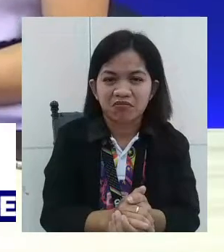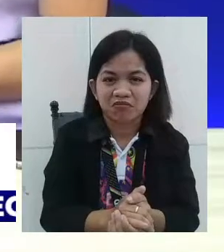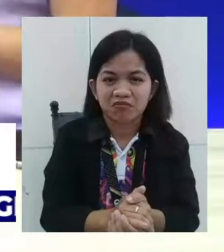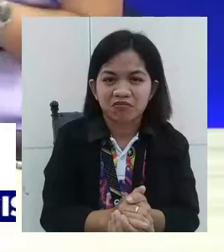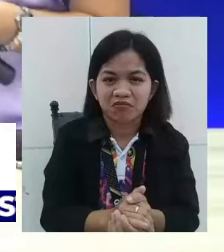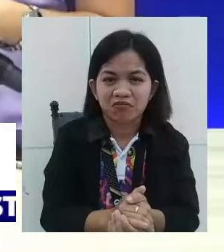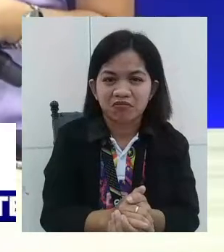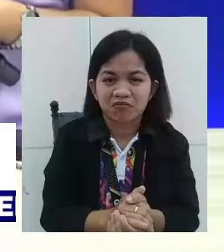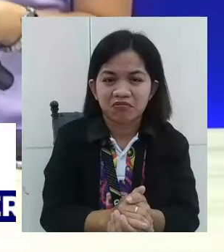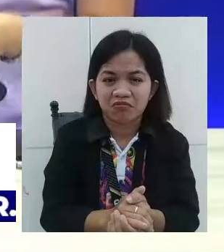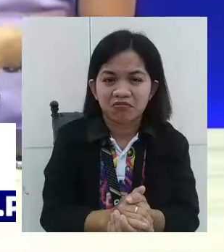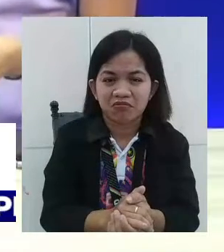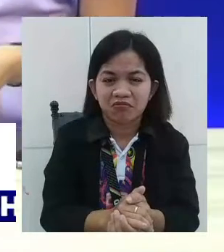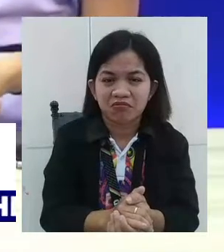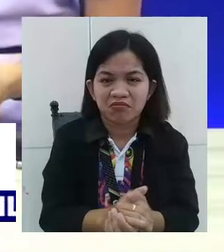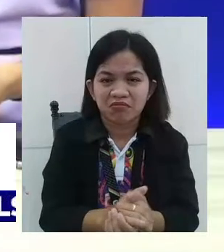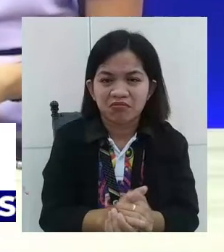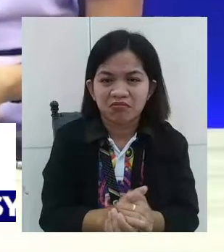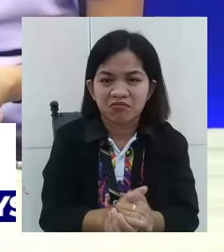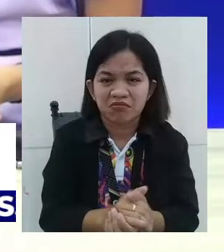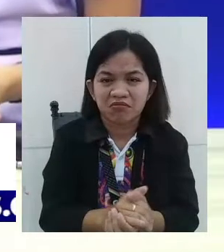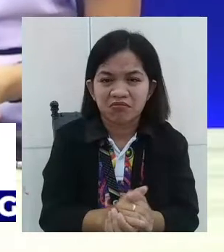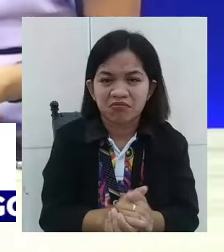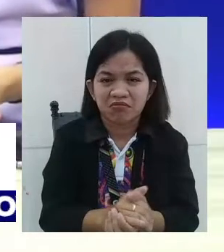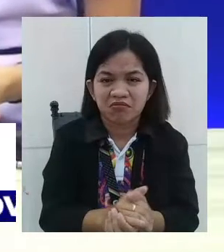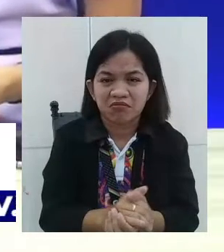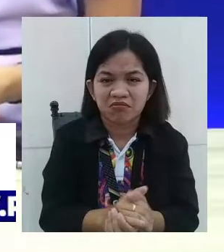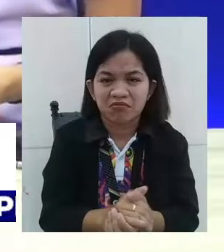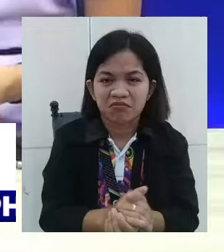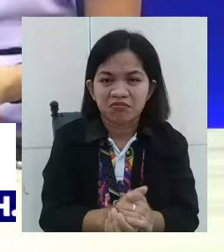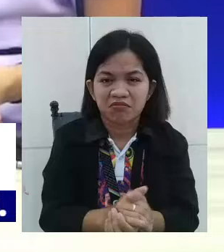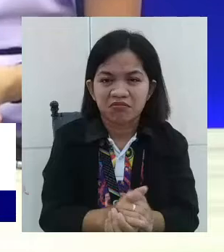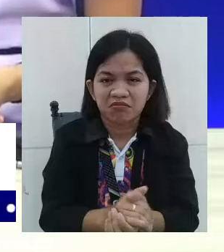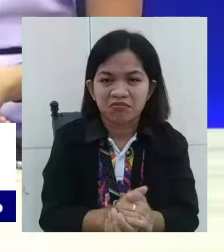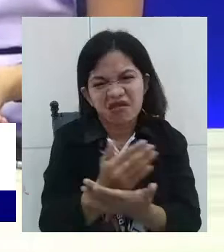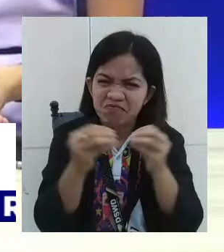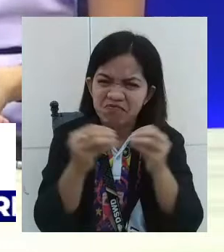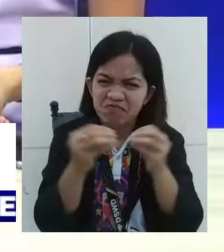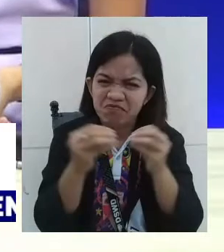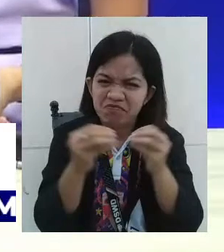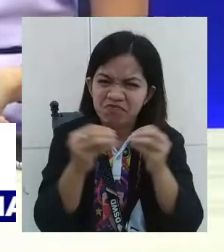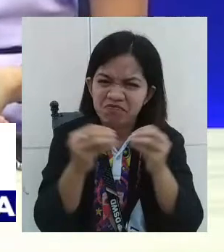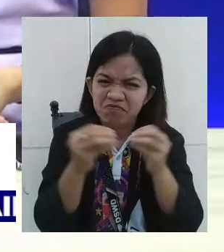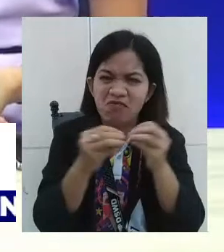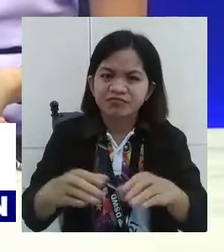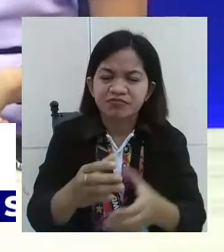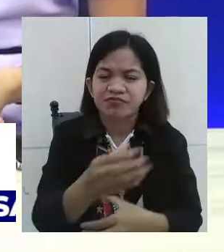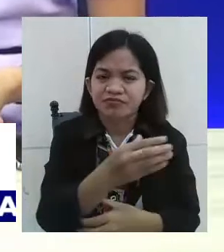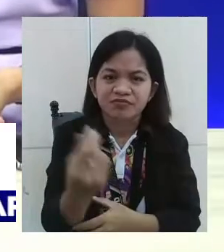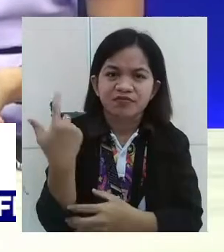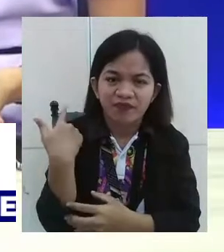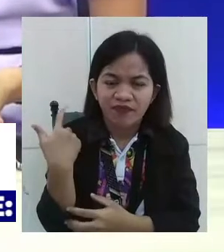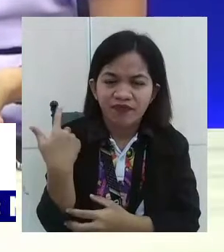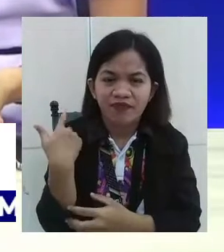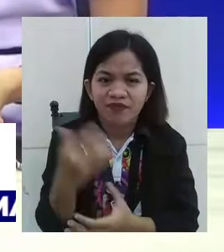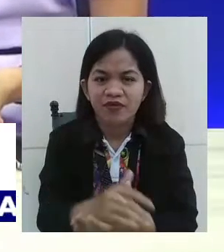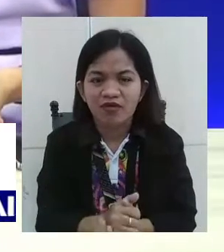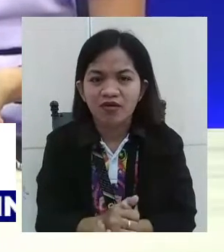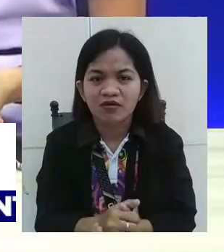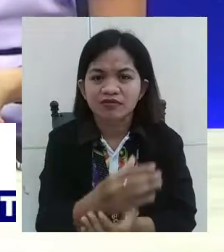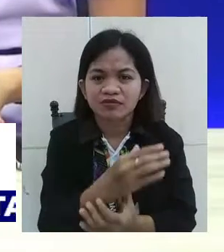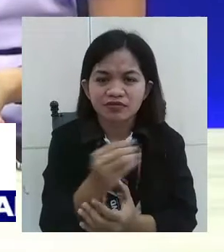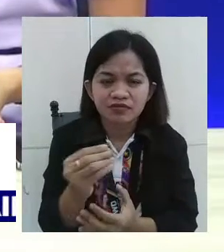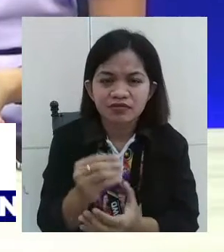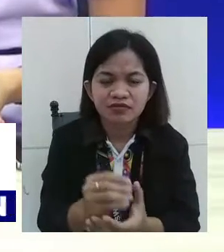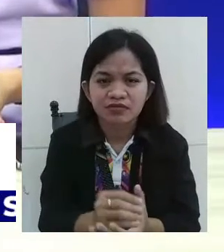napakalaking hamon ang online job sa kanila dahil napakalimited ho ng mga opportunities para sa